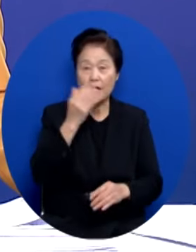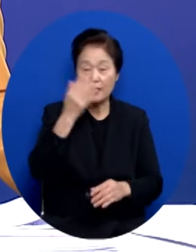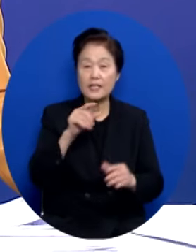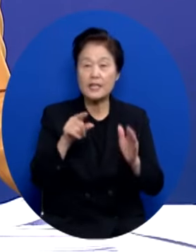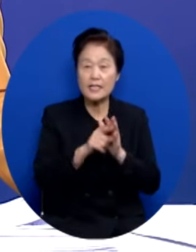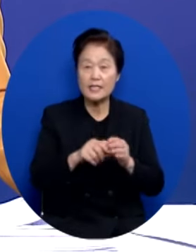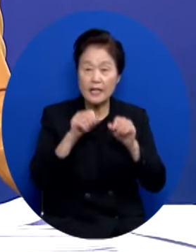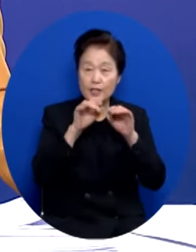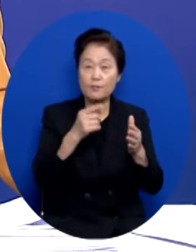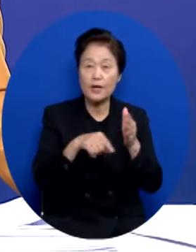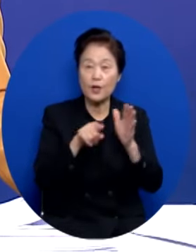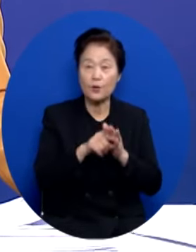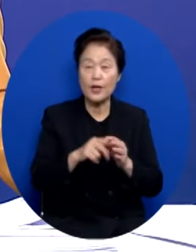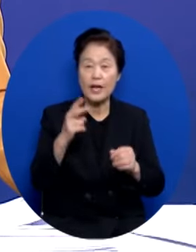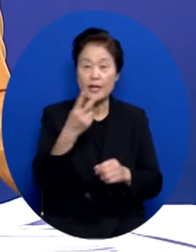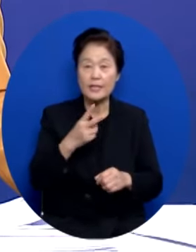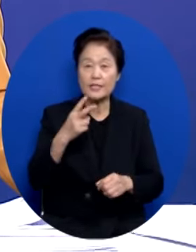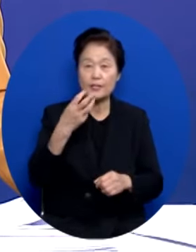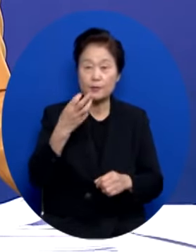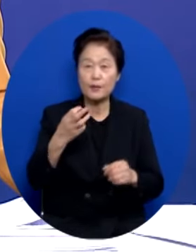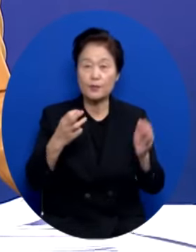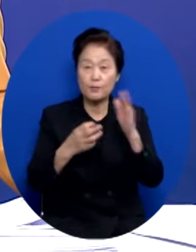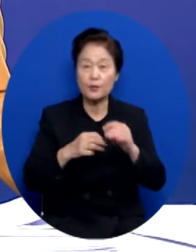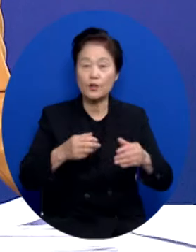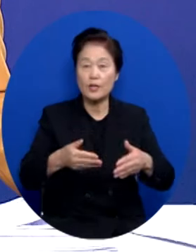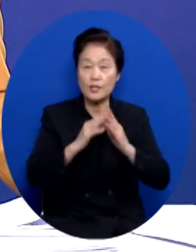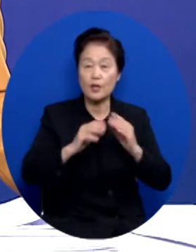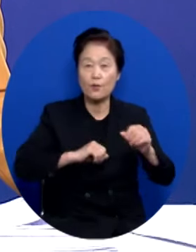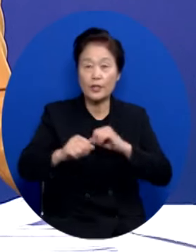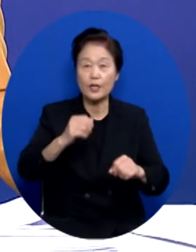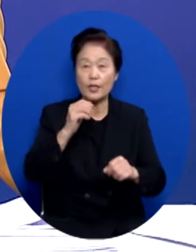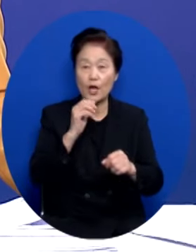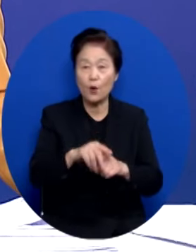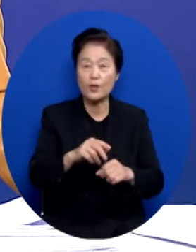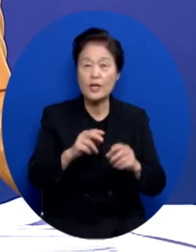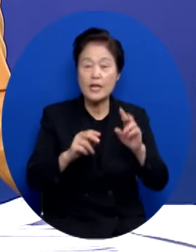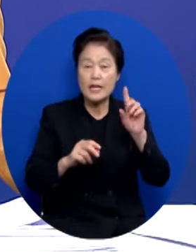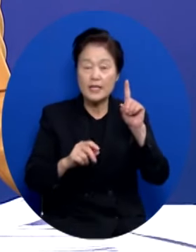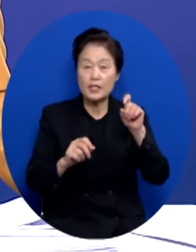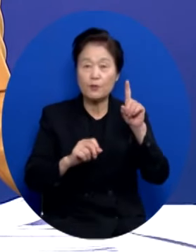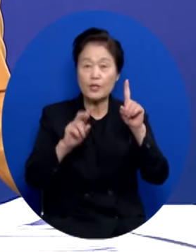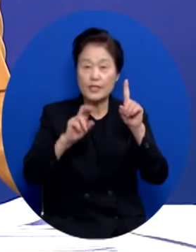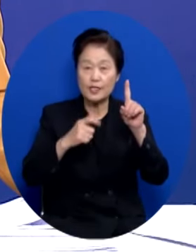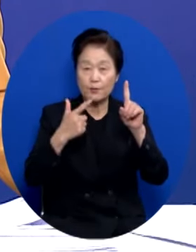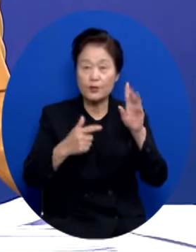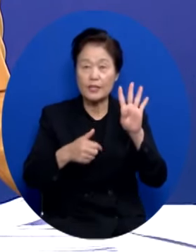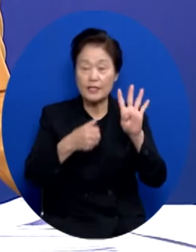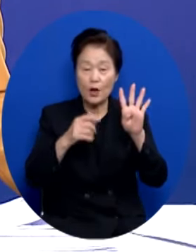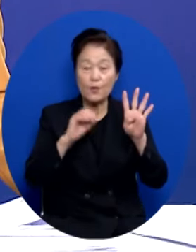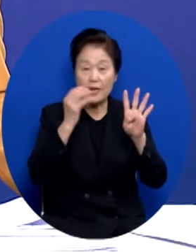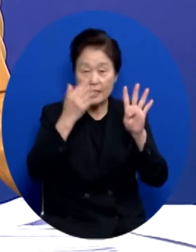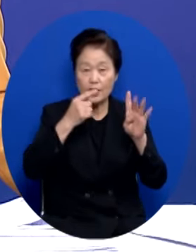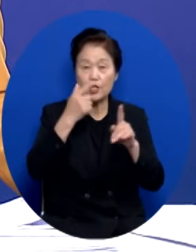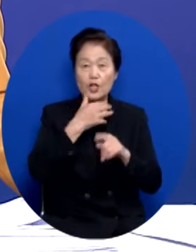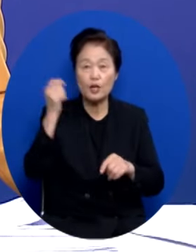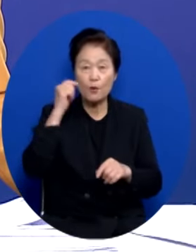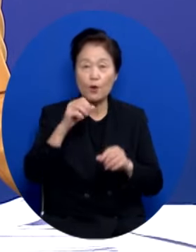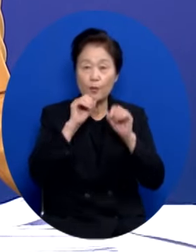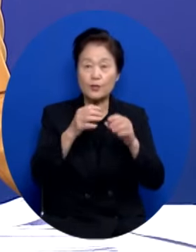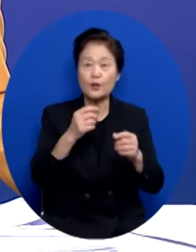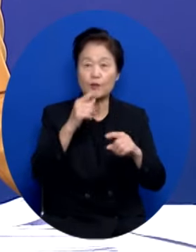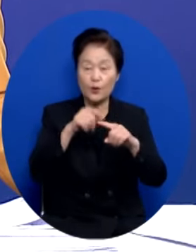위해 지난 2013년부터 설립해 활동해온 성결 동아리가 26일 제4회 성결복음 전도대회